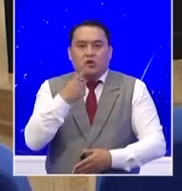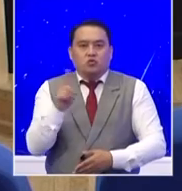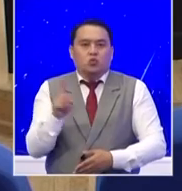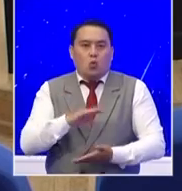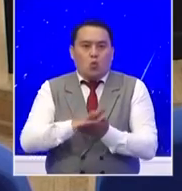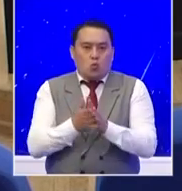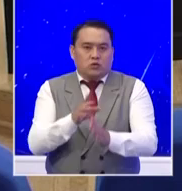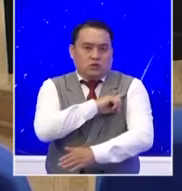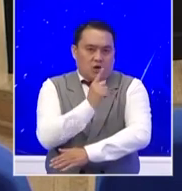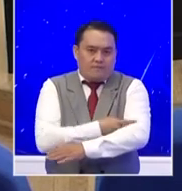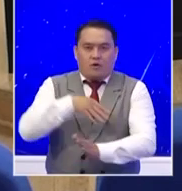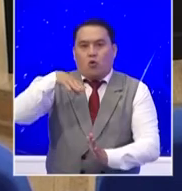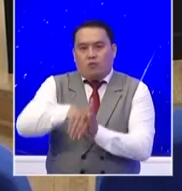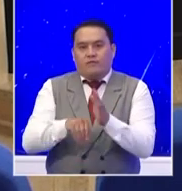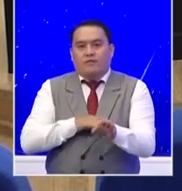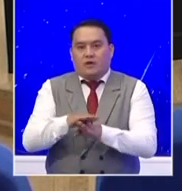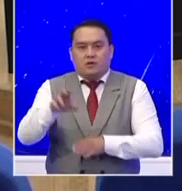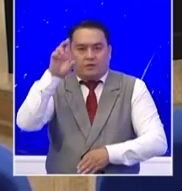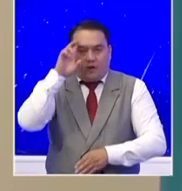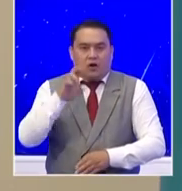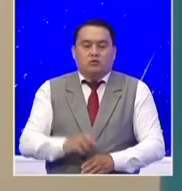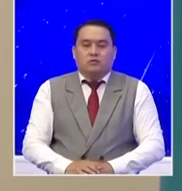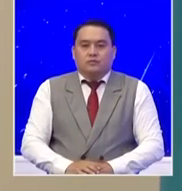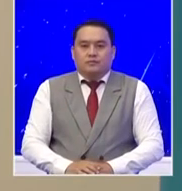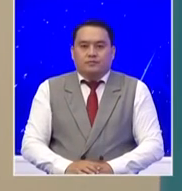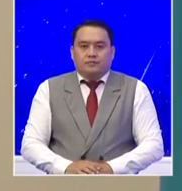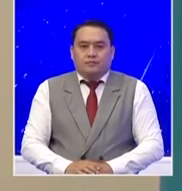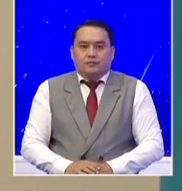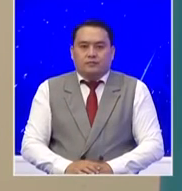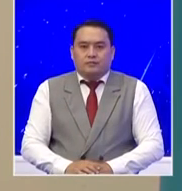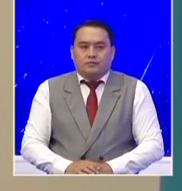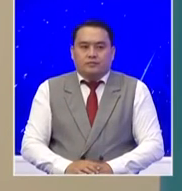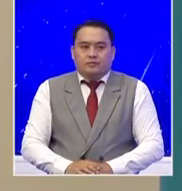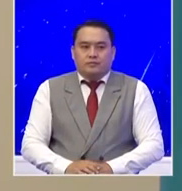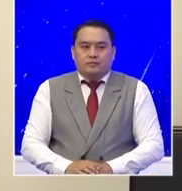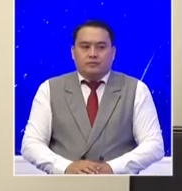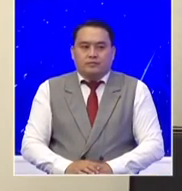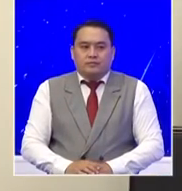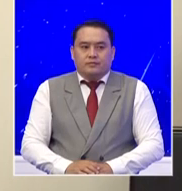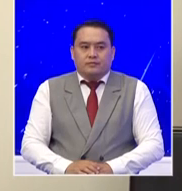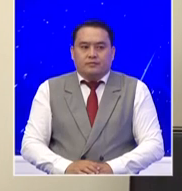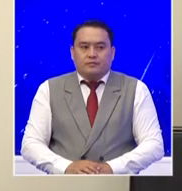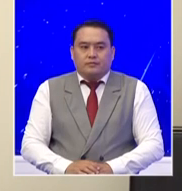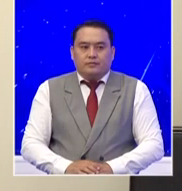что приложит все усилия для реализации программы Елбасы и главы государства.